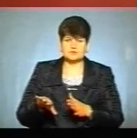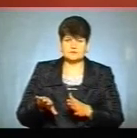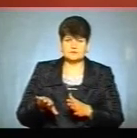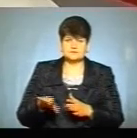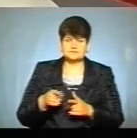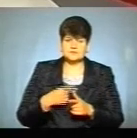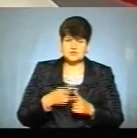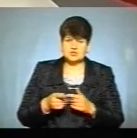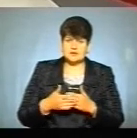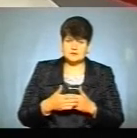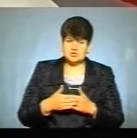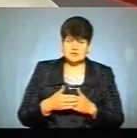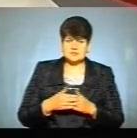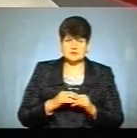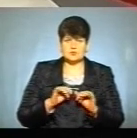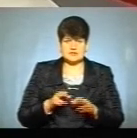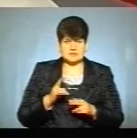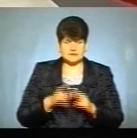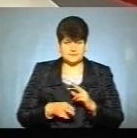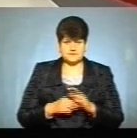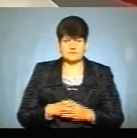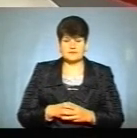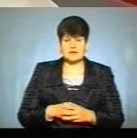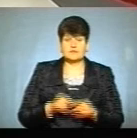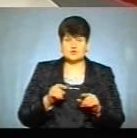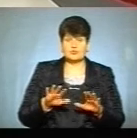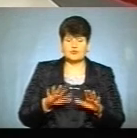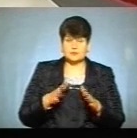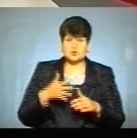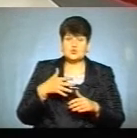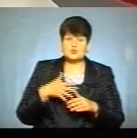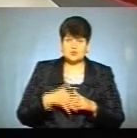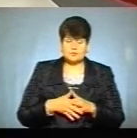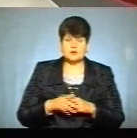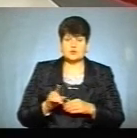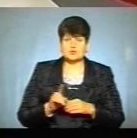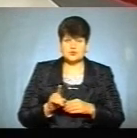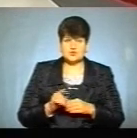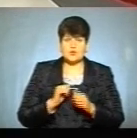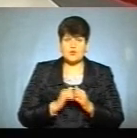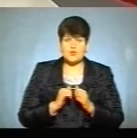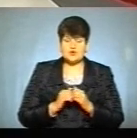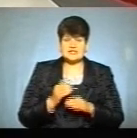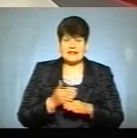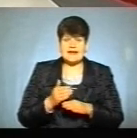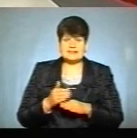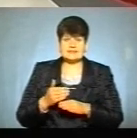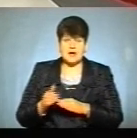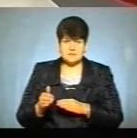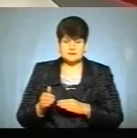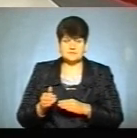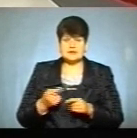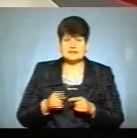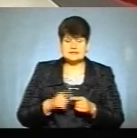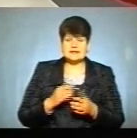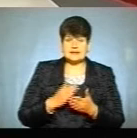чи наближається цей процес до завершення? Ну, в даному випадку зрозуміло, що кожен етап – це є